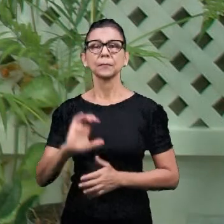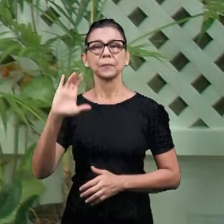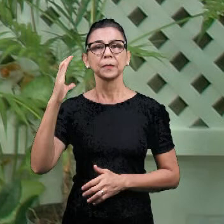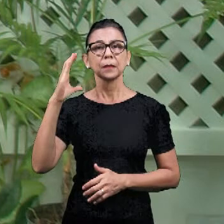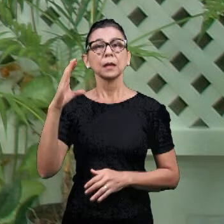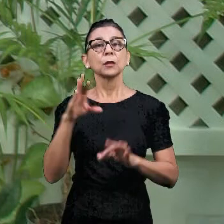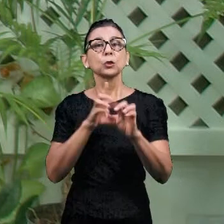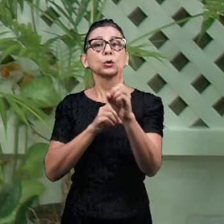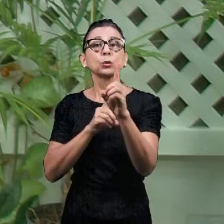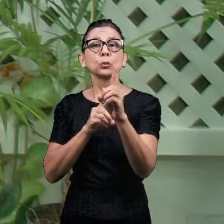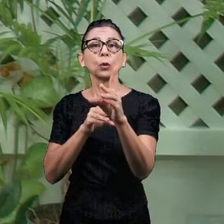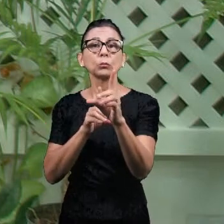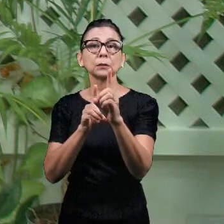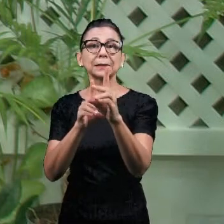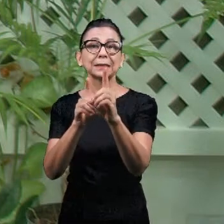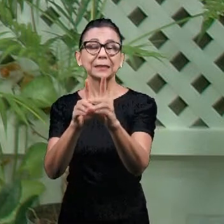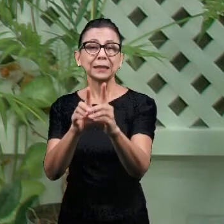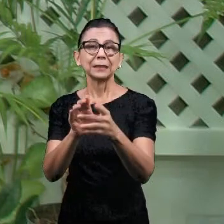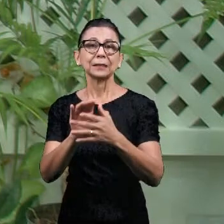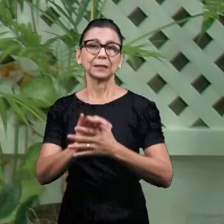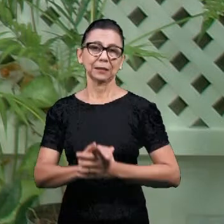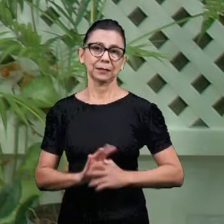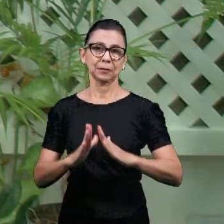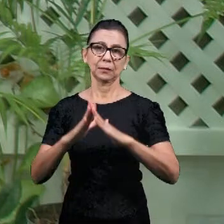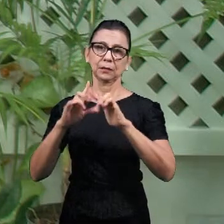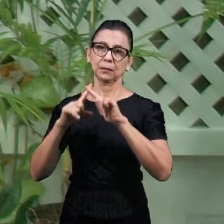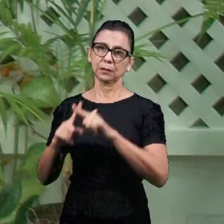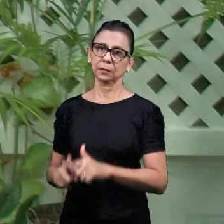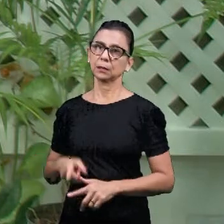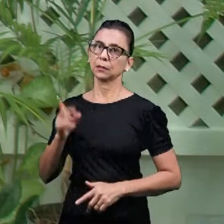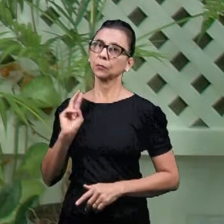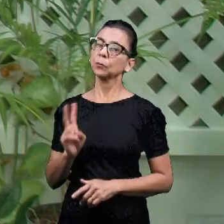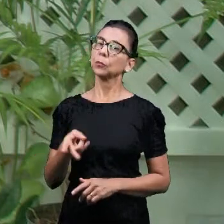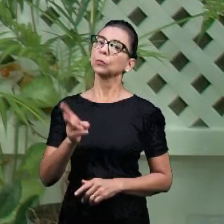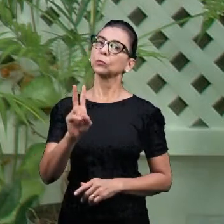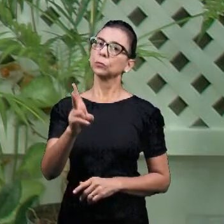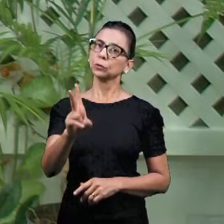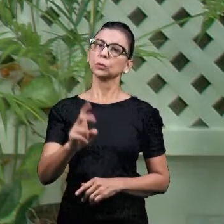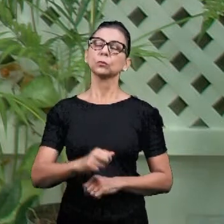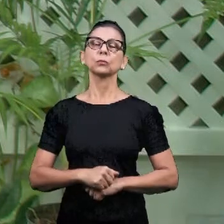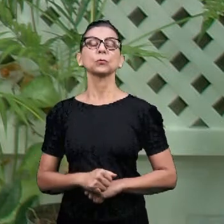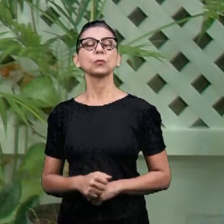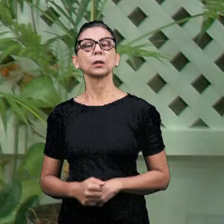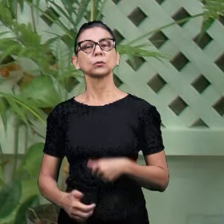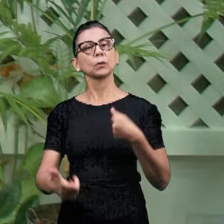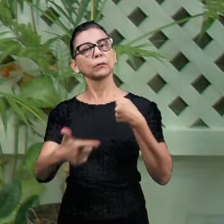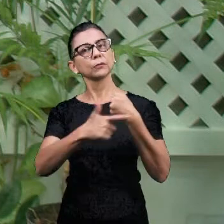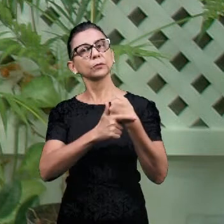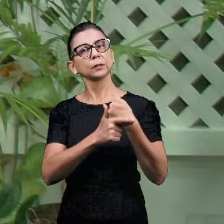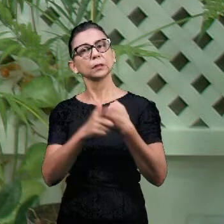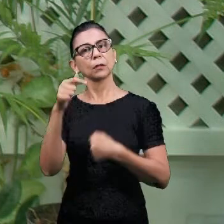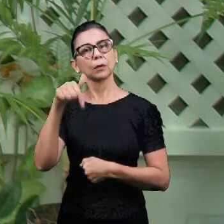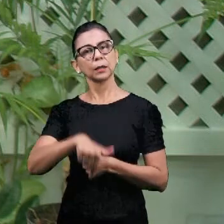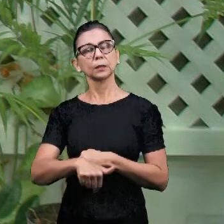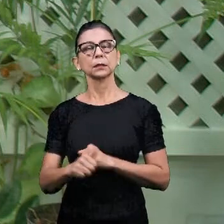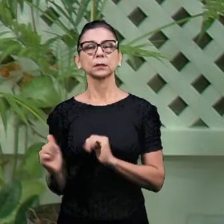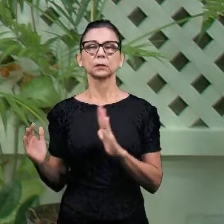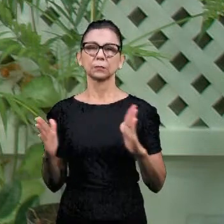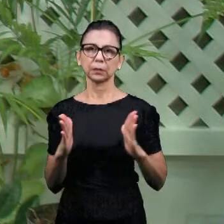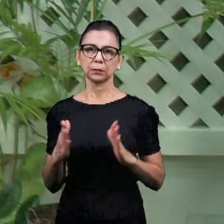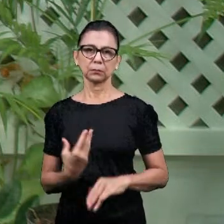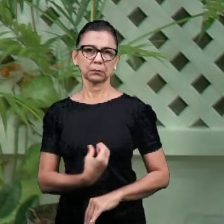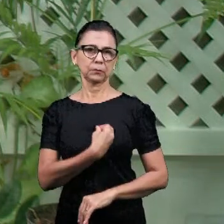essence doctrinaire afin que l'Église puisse continuer à exercer sa mission ici dans ce temps que nous